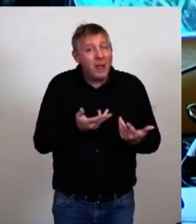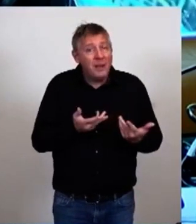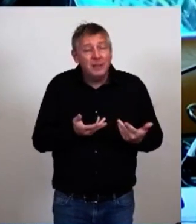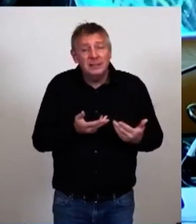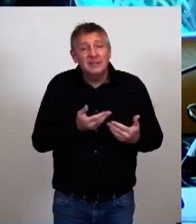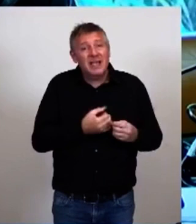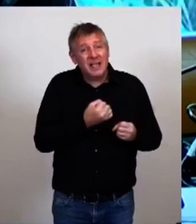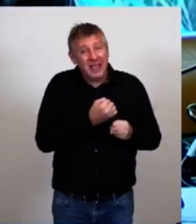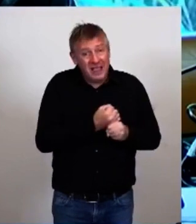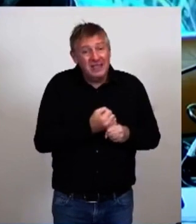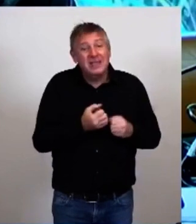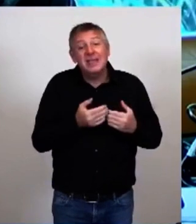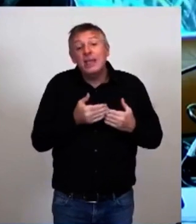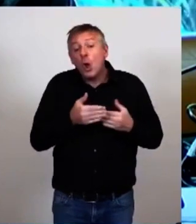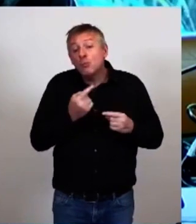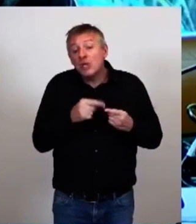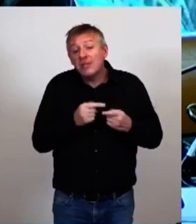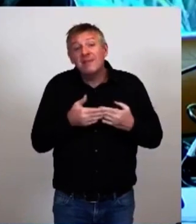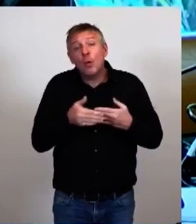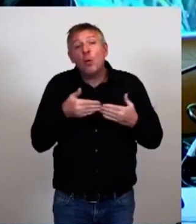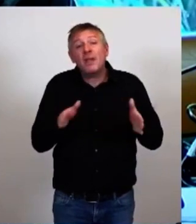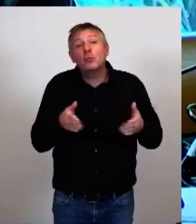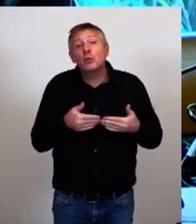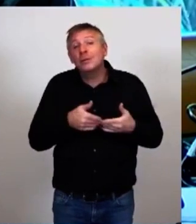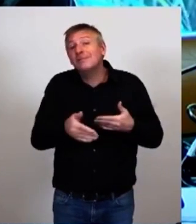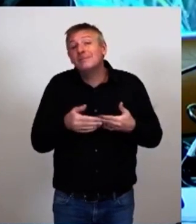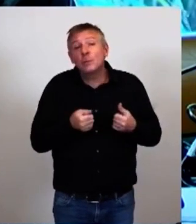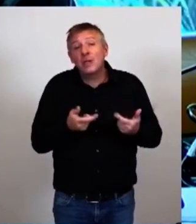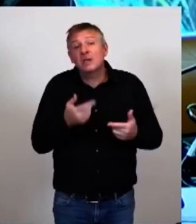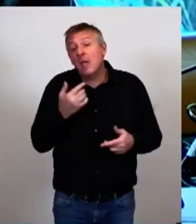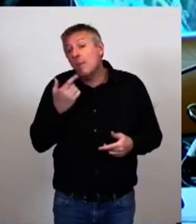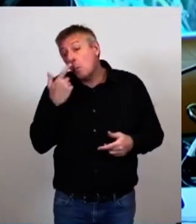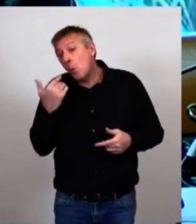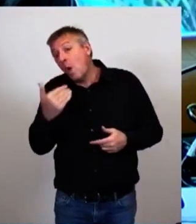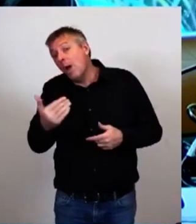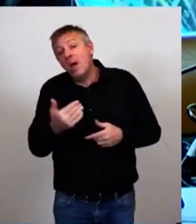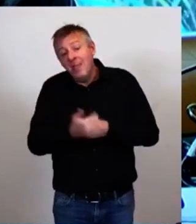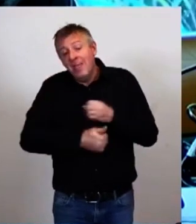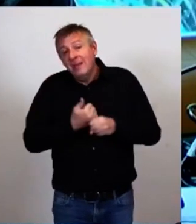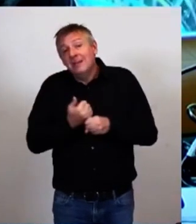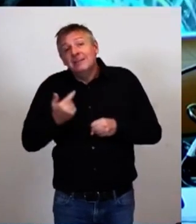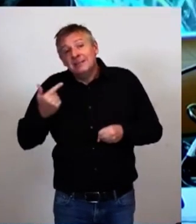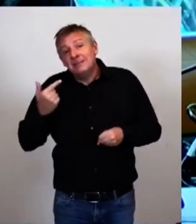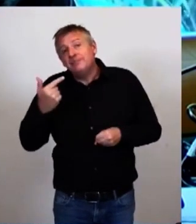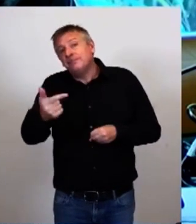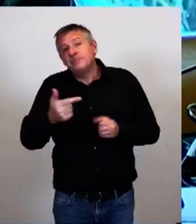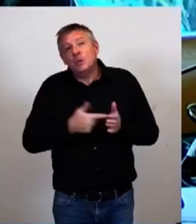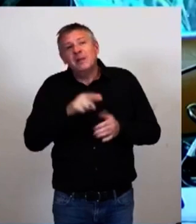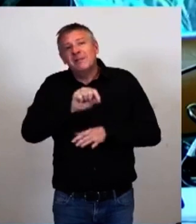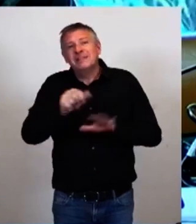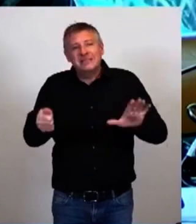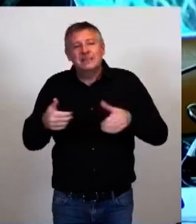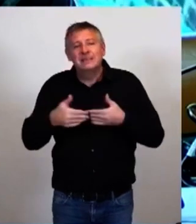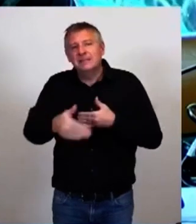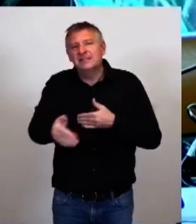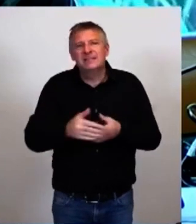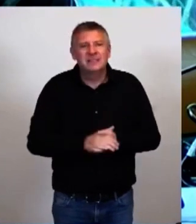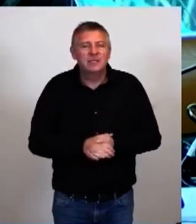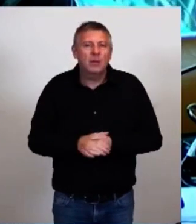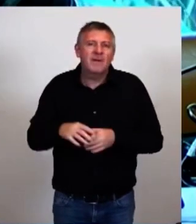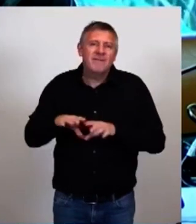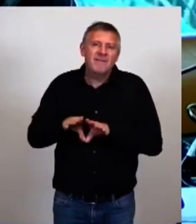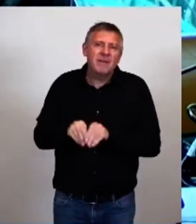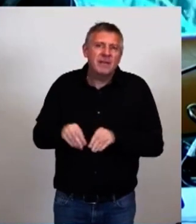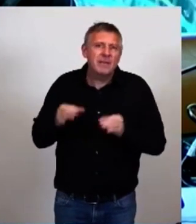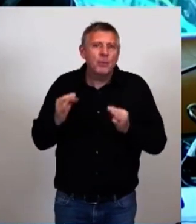l'année qui vient et plus loin jusqu'en 2026. Deuxième item, faciliter l'accès des familles modestes. Oui, c'est un